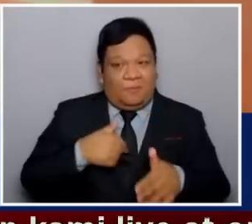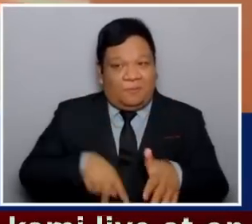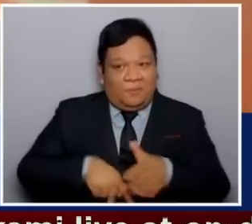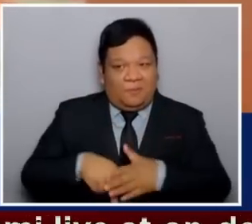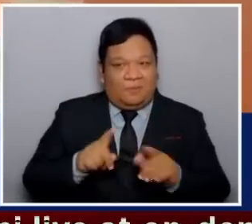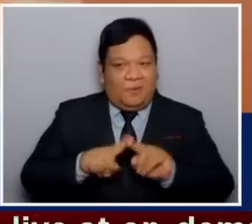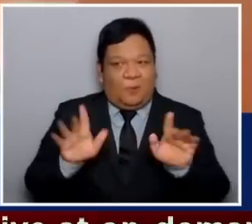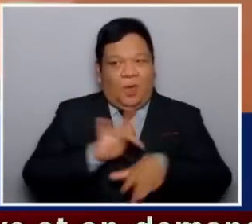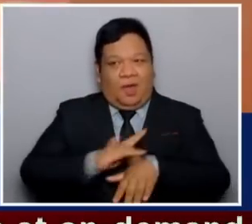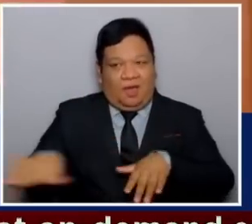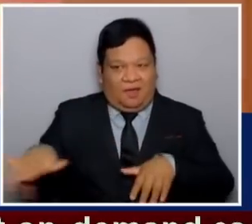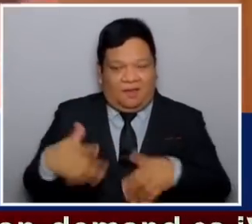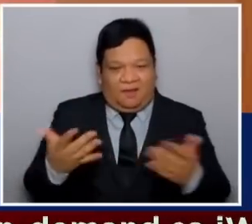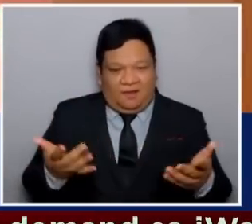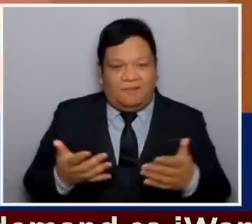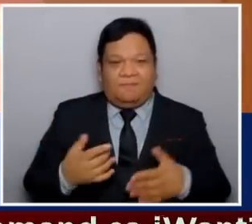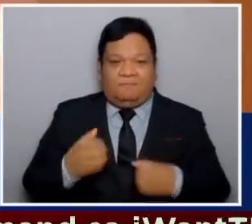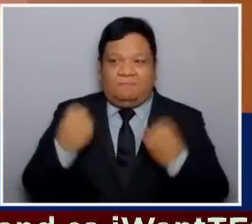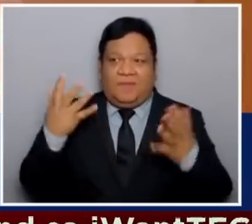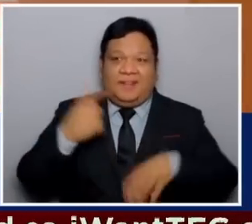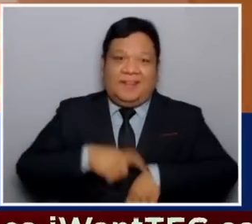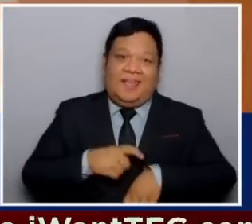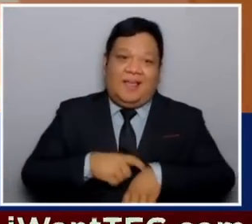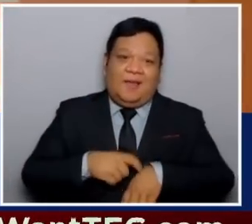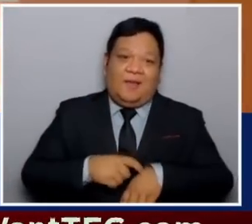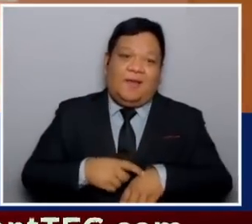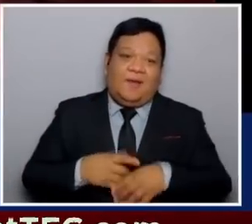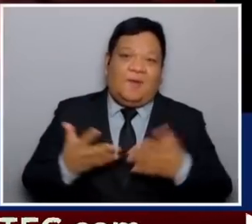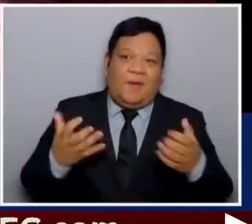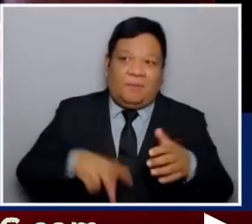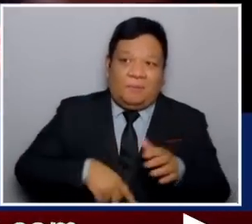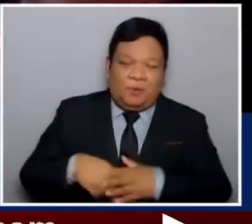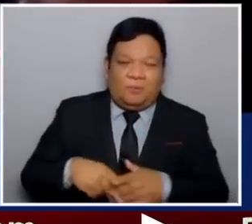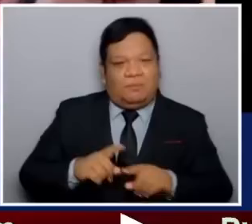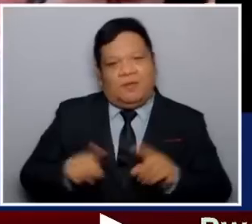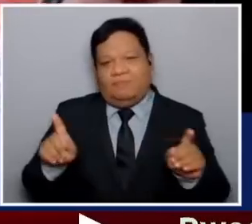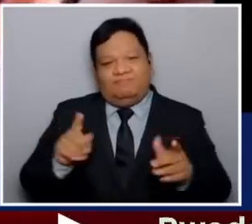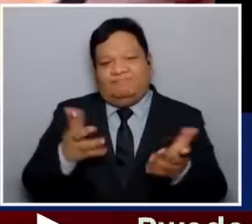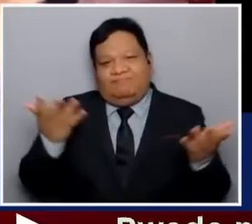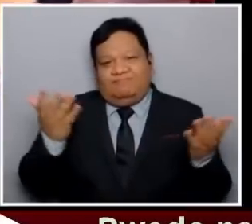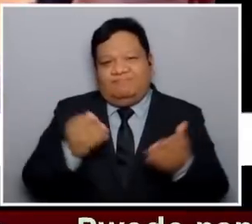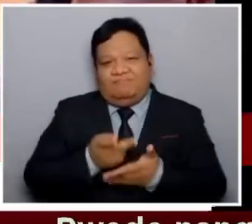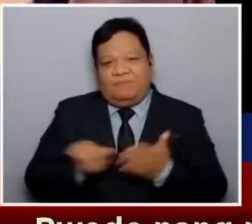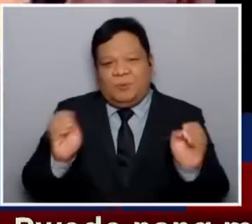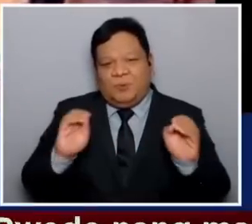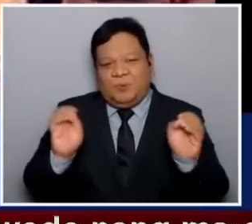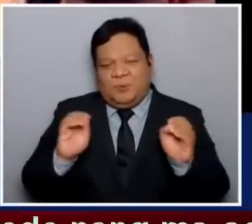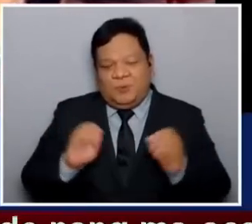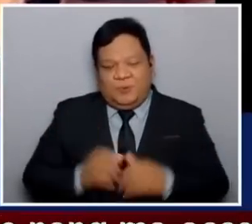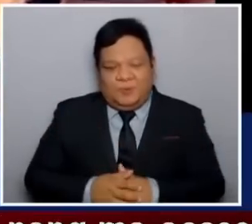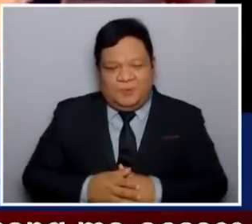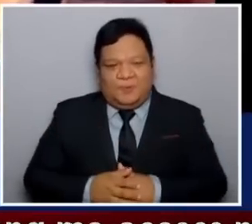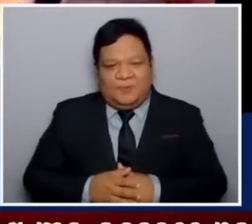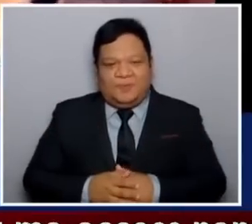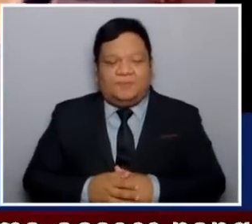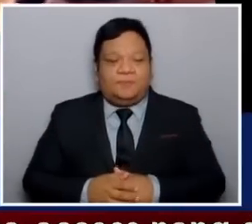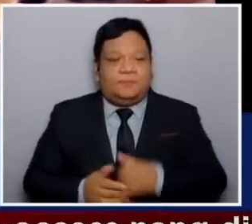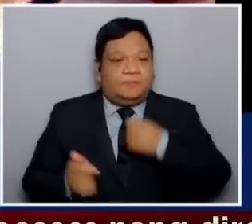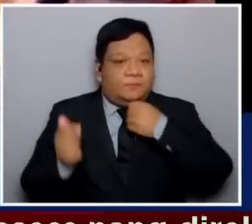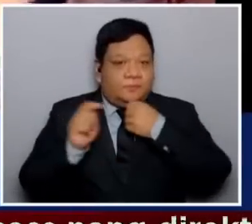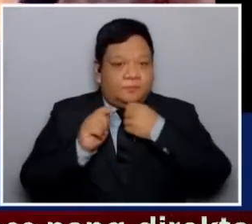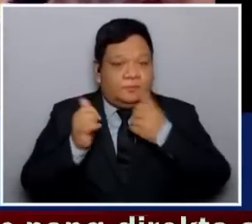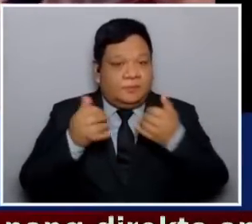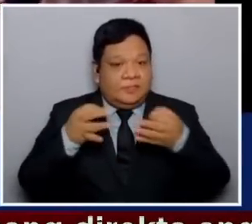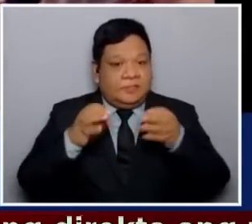Ang daming beses ko nang supposed na pwede, hindi talaga. Nilinaw na rin ni Casey ang real score sa kanila ni Apple the